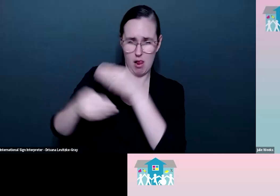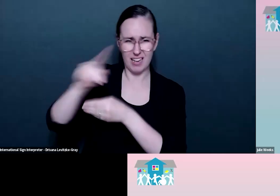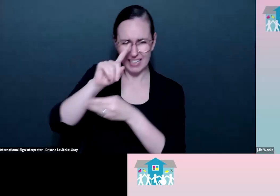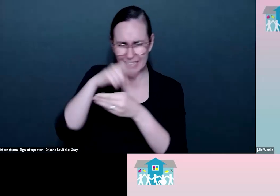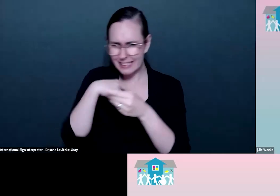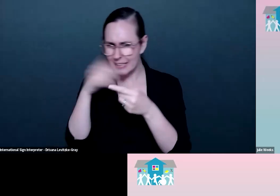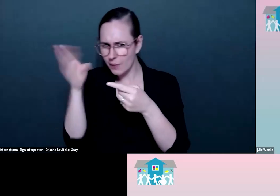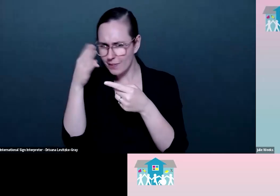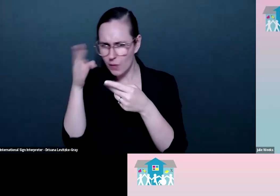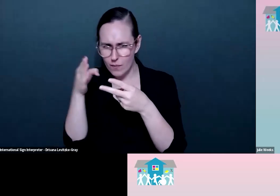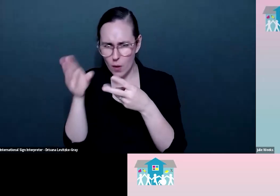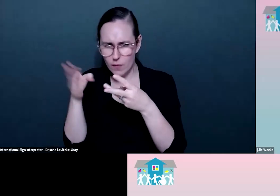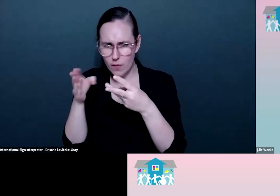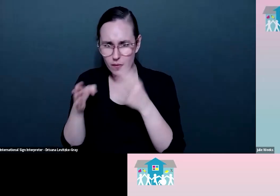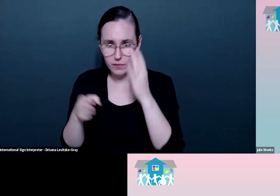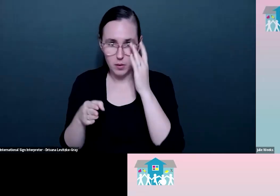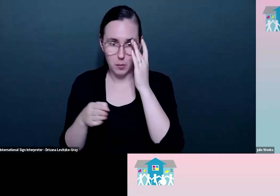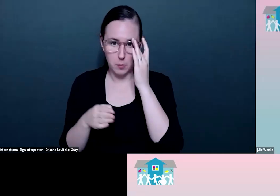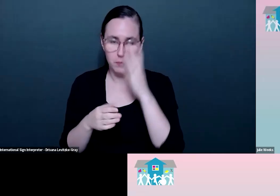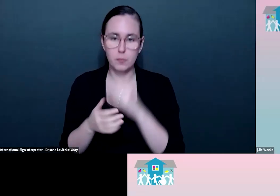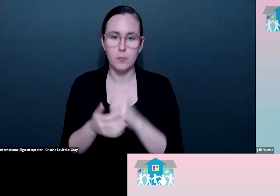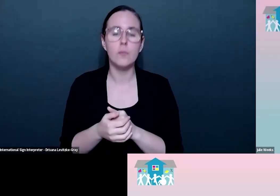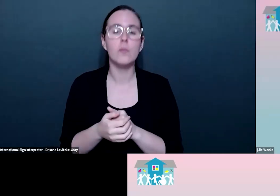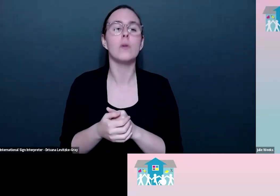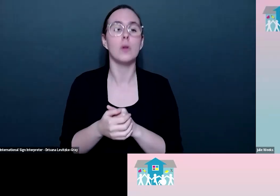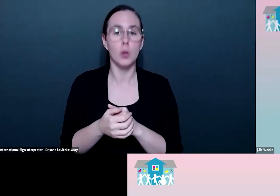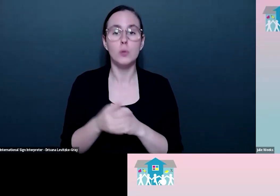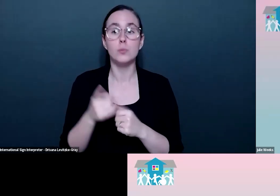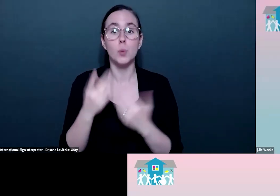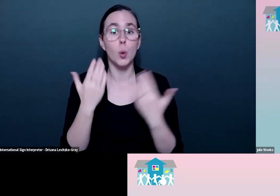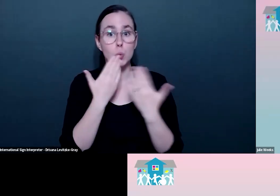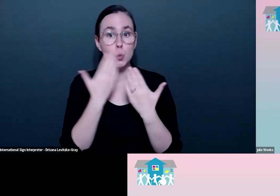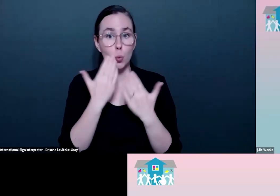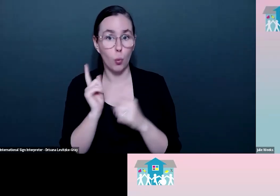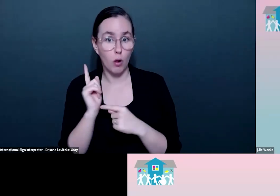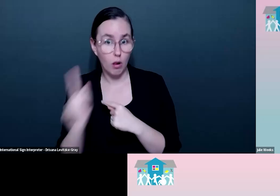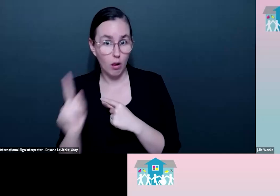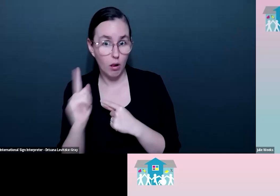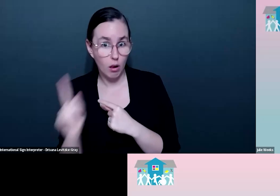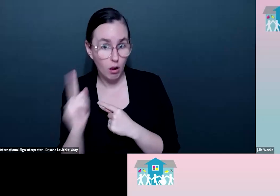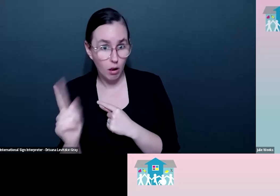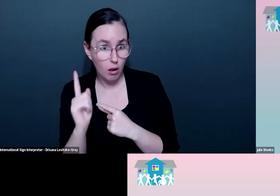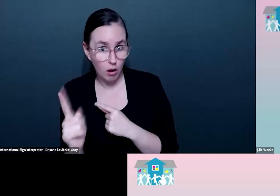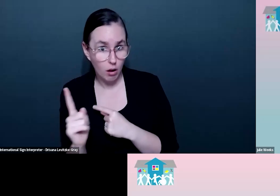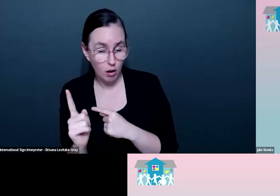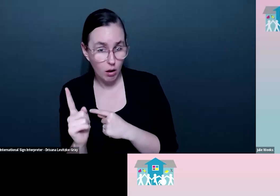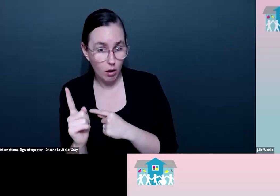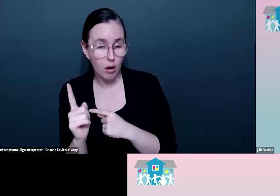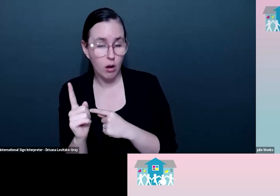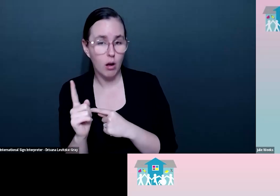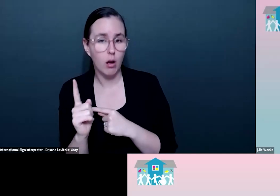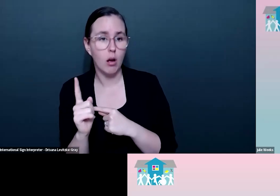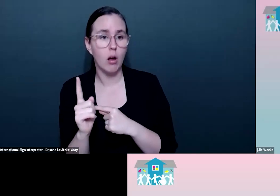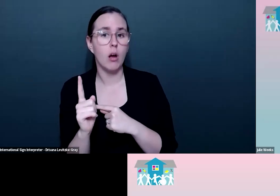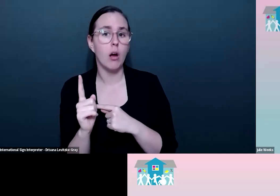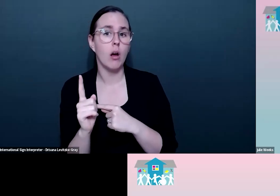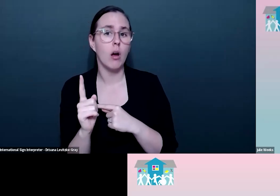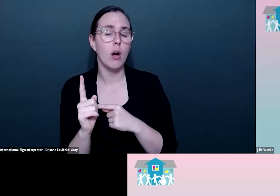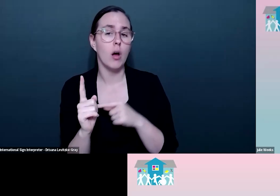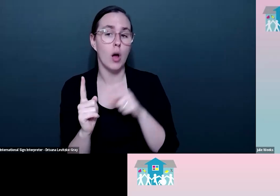des questions pour les enfants à l'école. Est-ce que ce sont des questions générales ou ce sont des questions spécifiques pour les